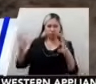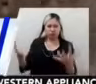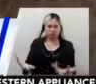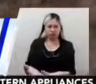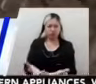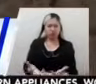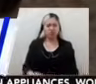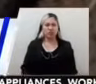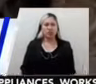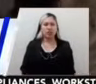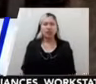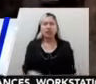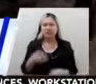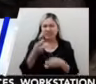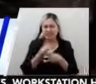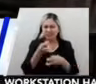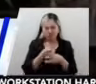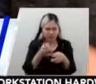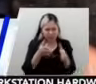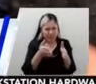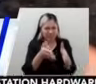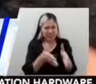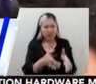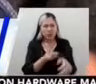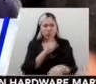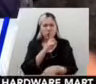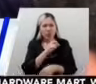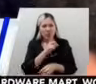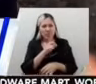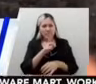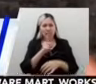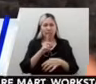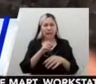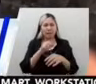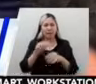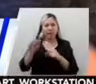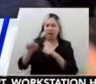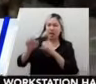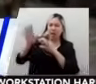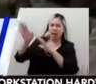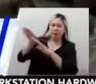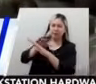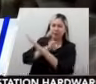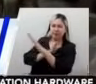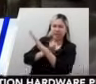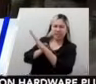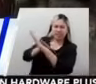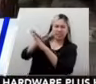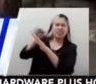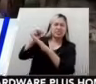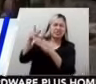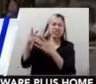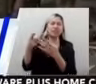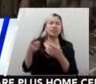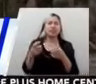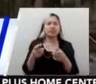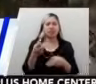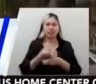daan. Very stiff. Ang estimated namin sir, nasa 75 to 80 meters mula doon